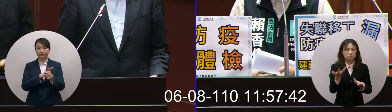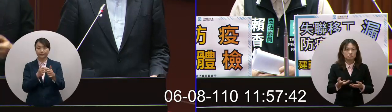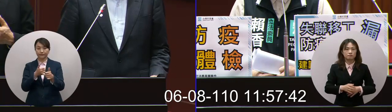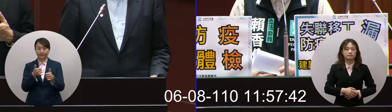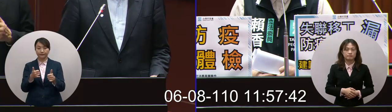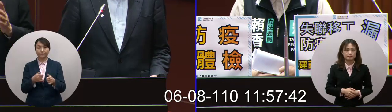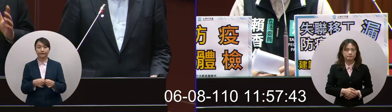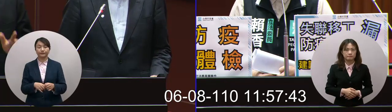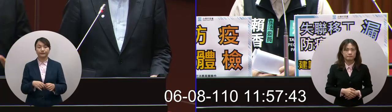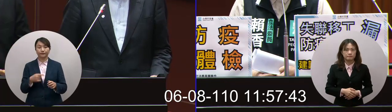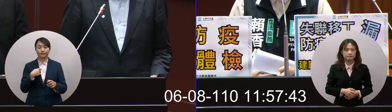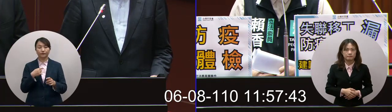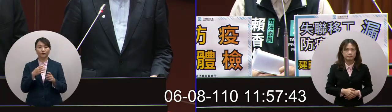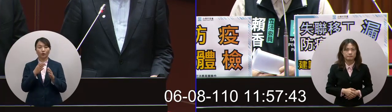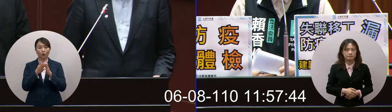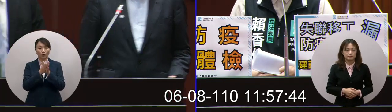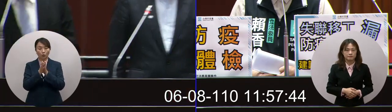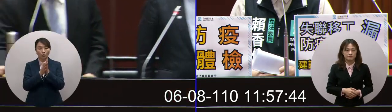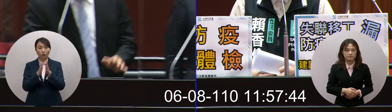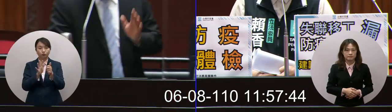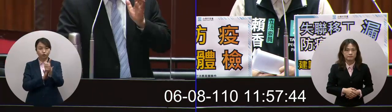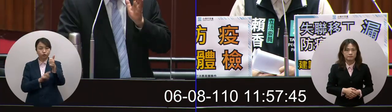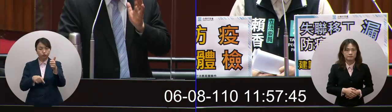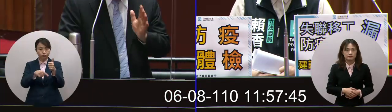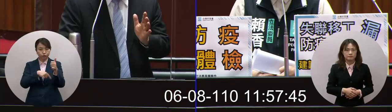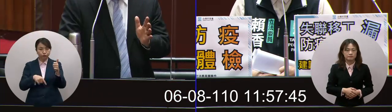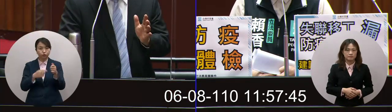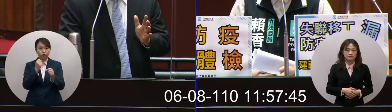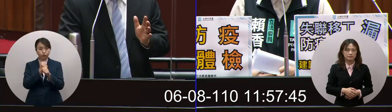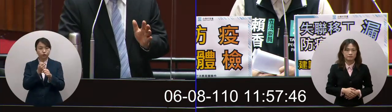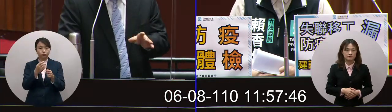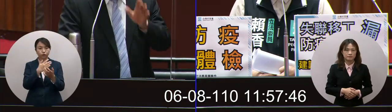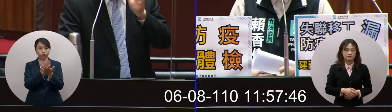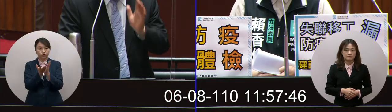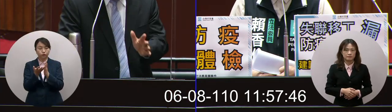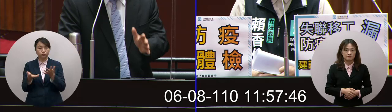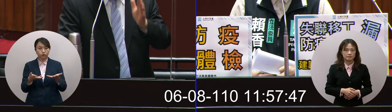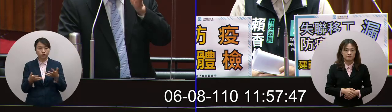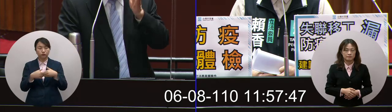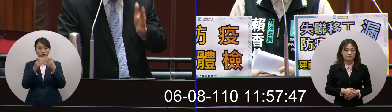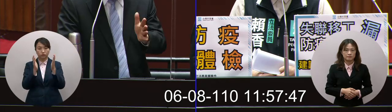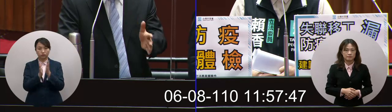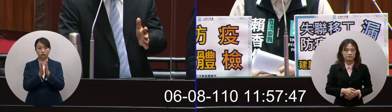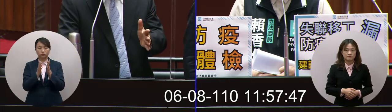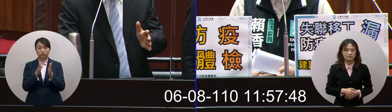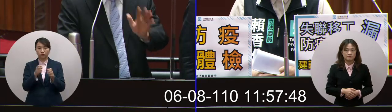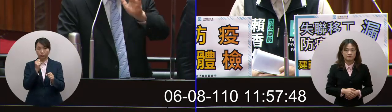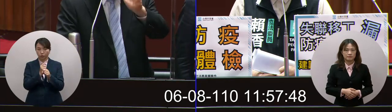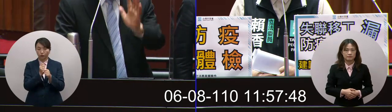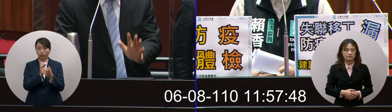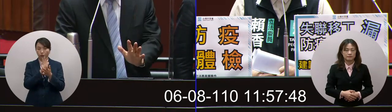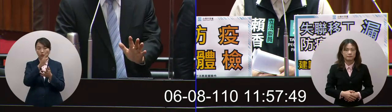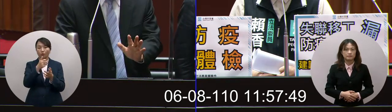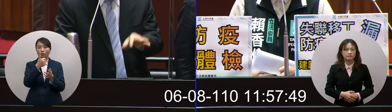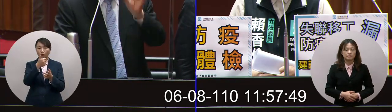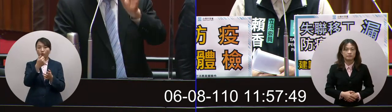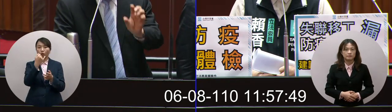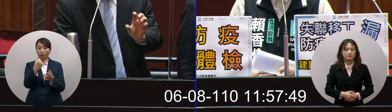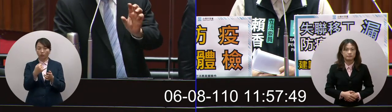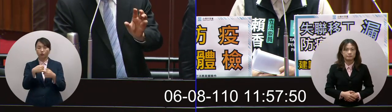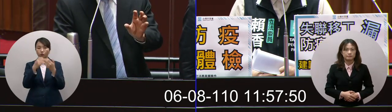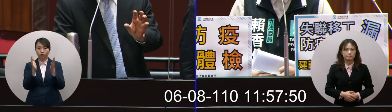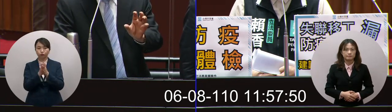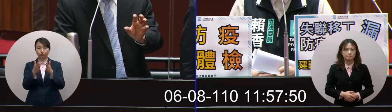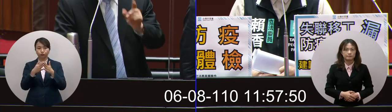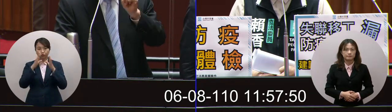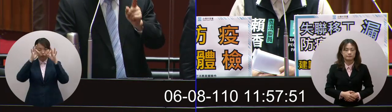员，我一直要求整个团队做任何事情都在做了之后，不管成功失败都